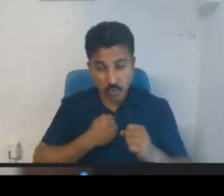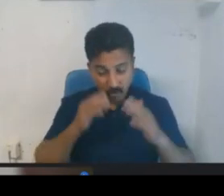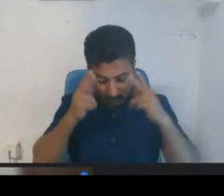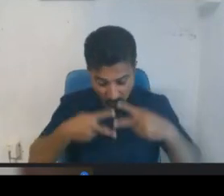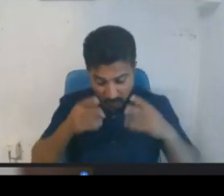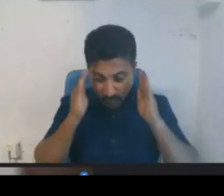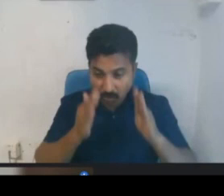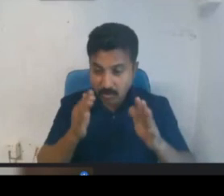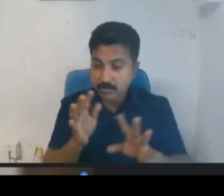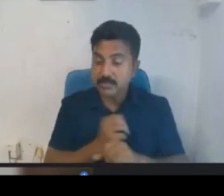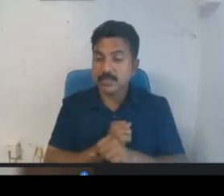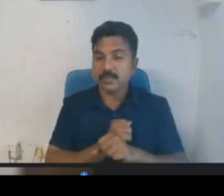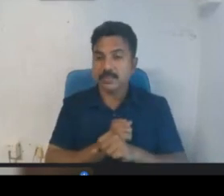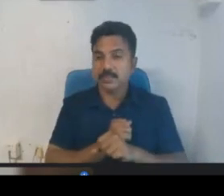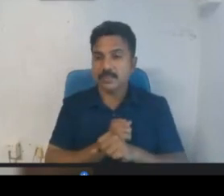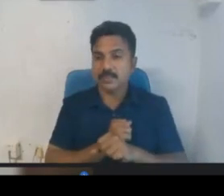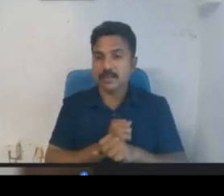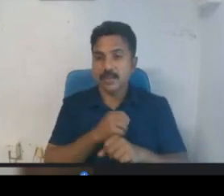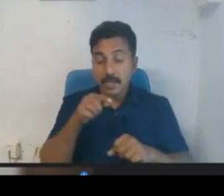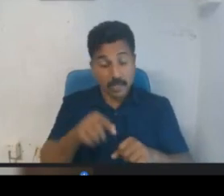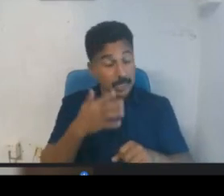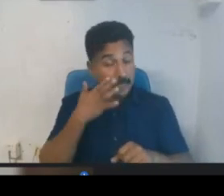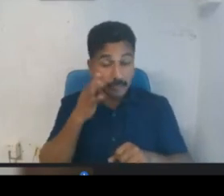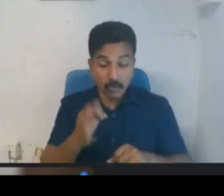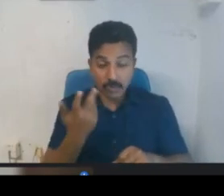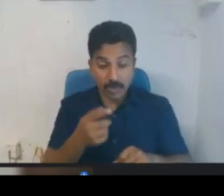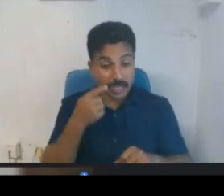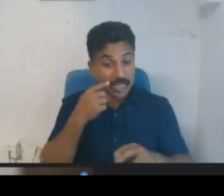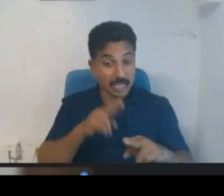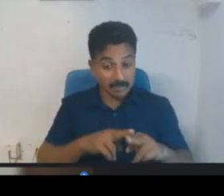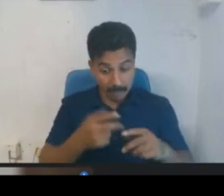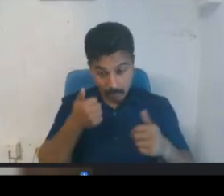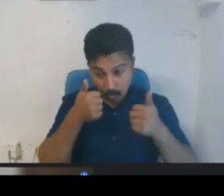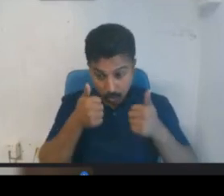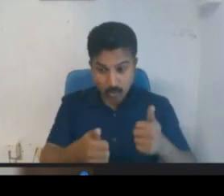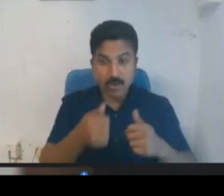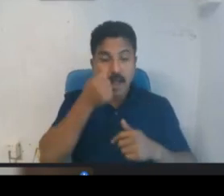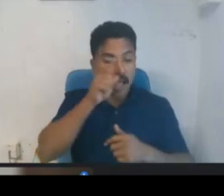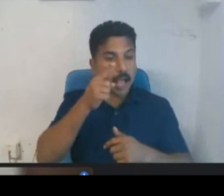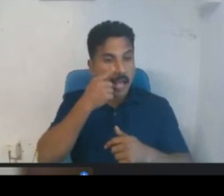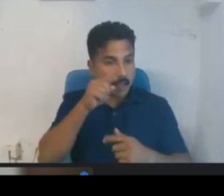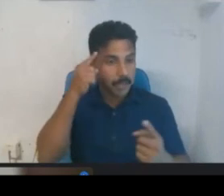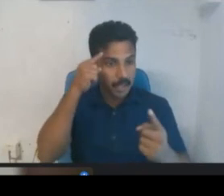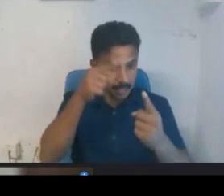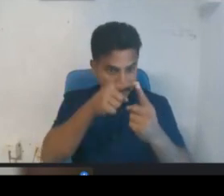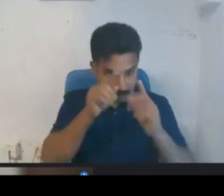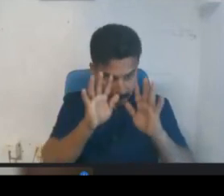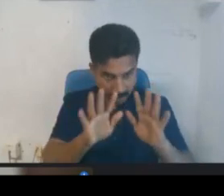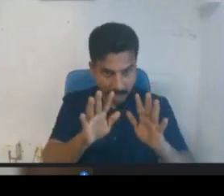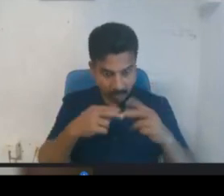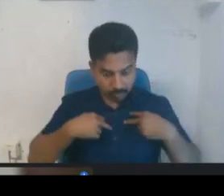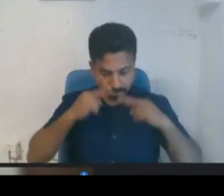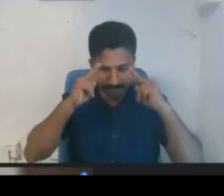കിട്ടാറില്ല. പക്ഷേ നമ്മൾ എന്താ ചെയ്യേണ്ടതെന്ന് പറഞ്ഞു കഴിഞ്ഞാൽ, നിങ്ങൾ ഏറ്റവും നല്ലൊരു രക്ഷകർത്താവാകാൻ ആഗ്രഹിക്കുന്നു എന്നുണ്ടെങ്കിൽ